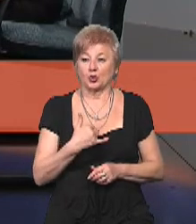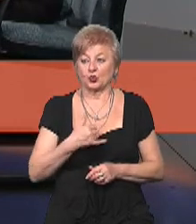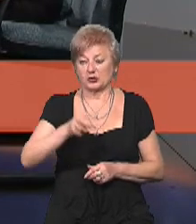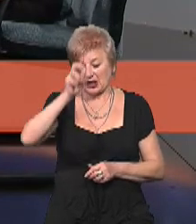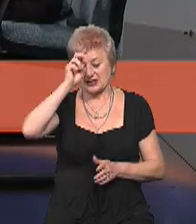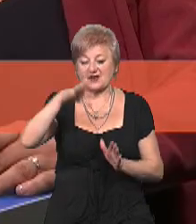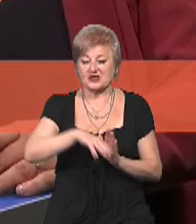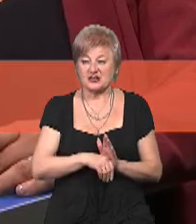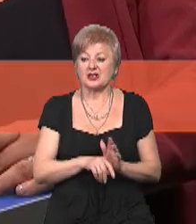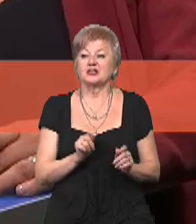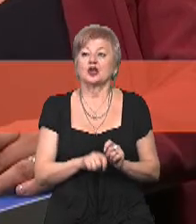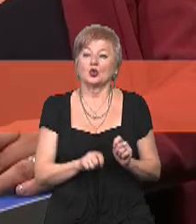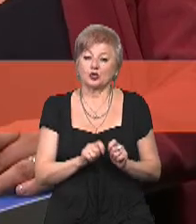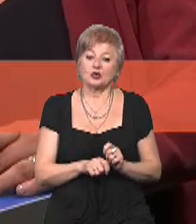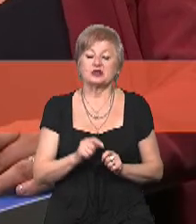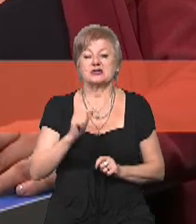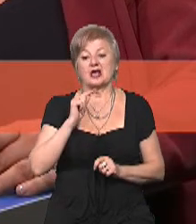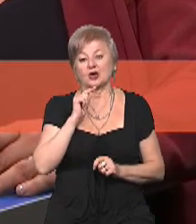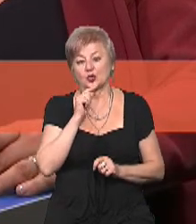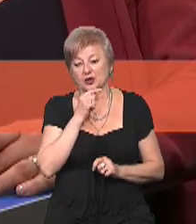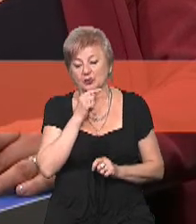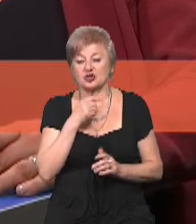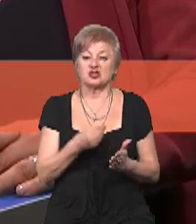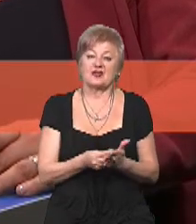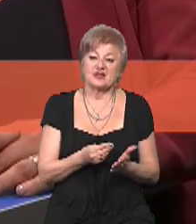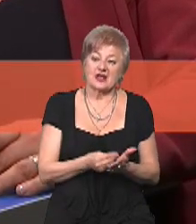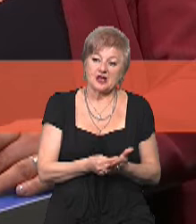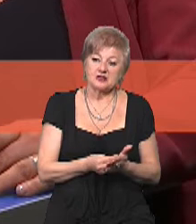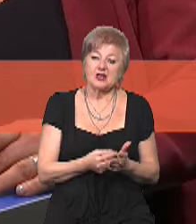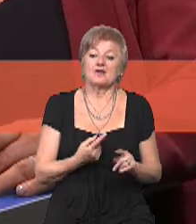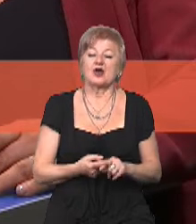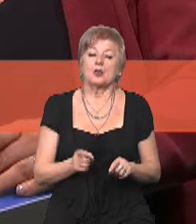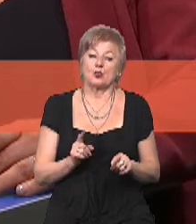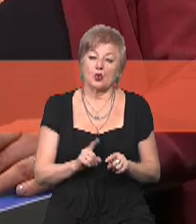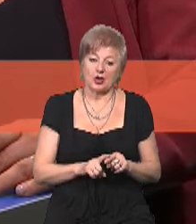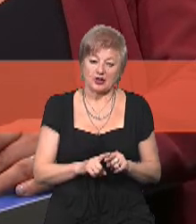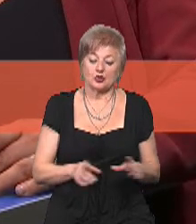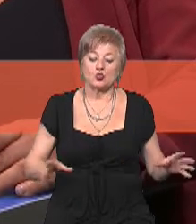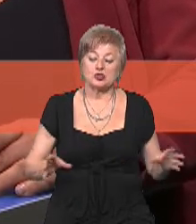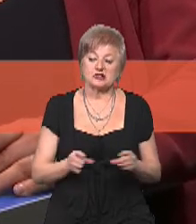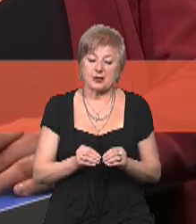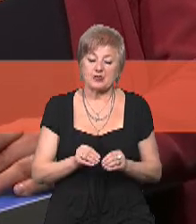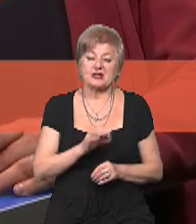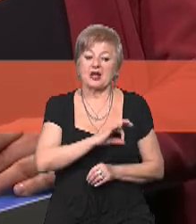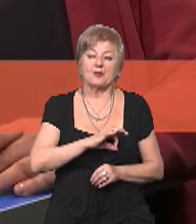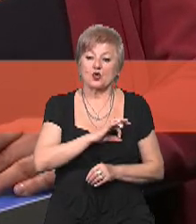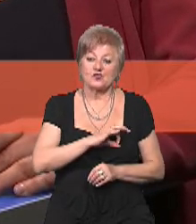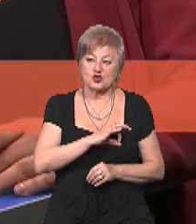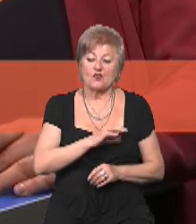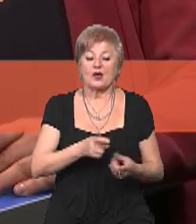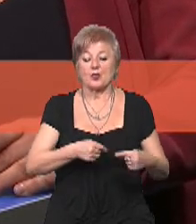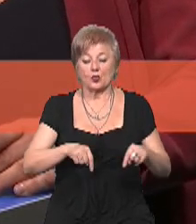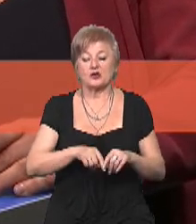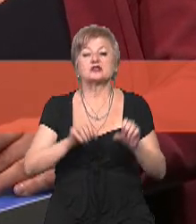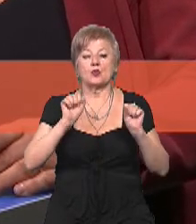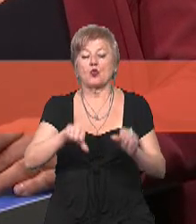стране контролируются экономические и финансовые. Поэтому совместно с профсоюзными организациями они